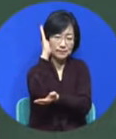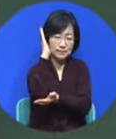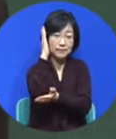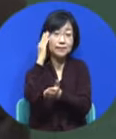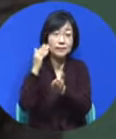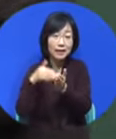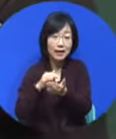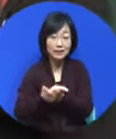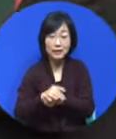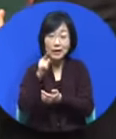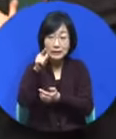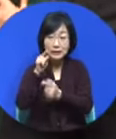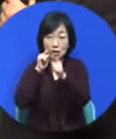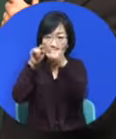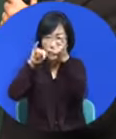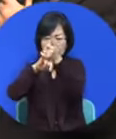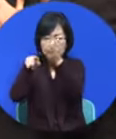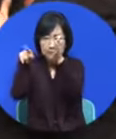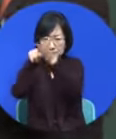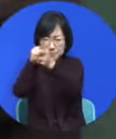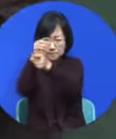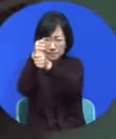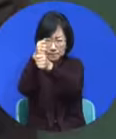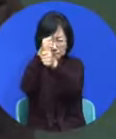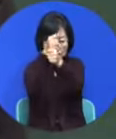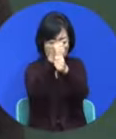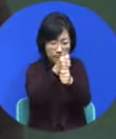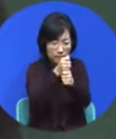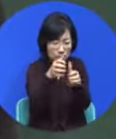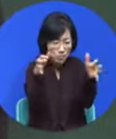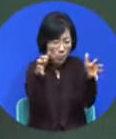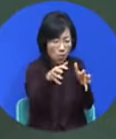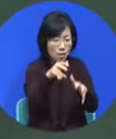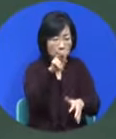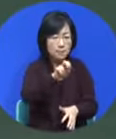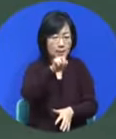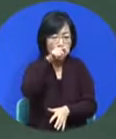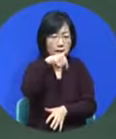그 언약을 붙잡고 마가 다락방에 모인